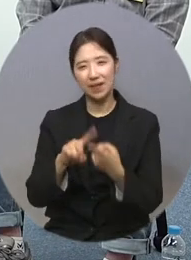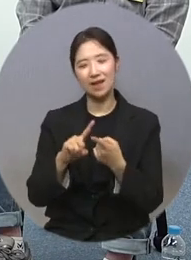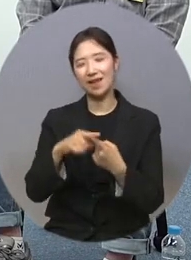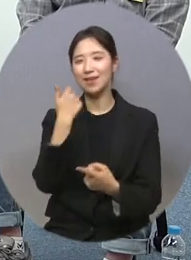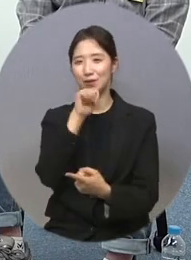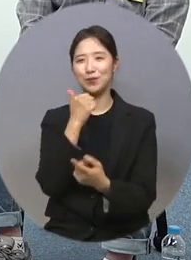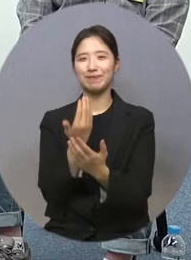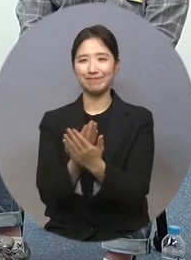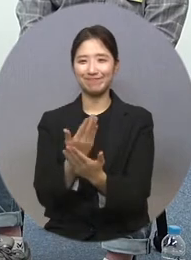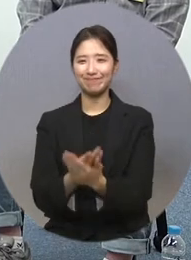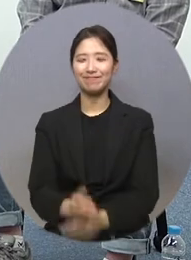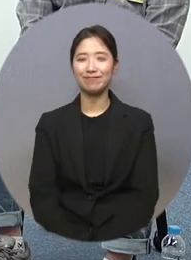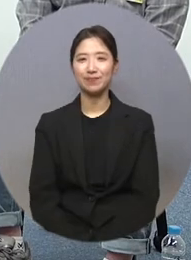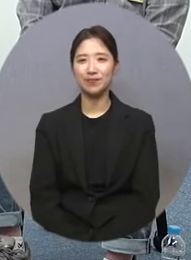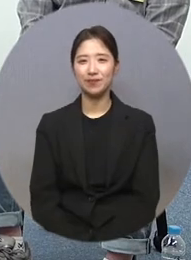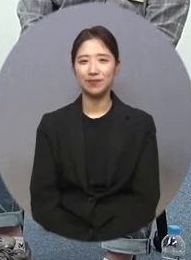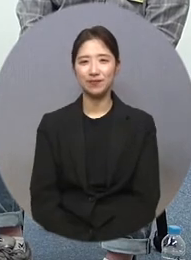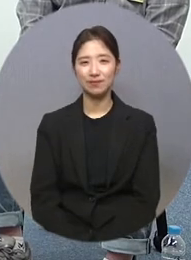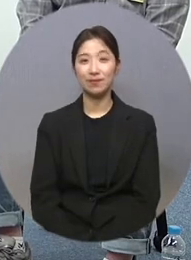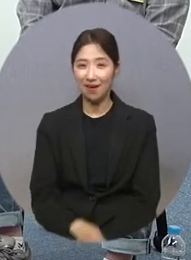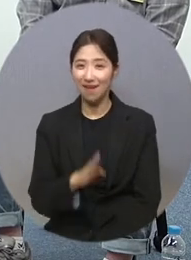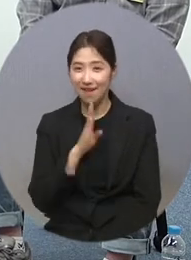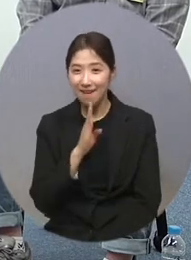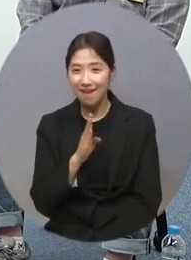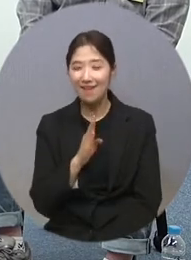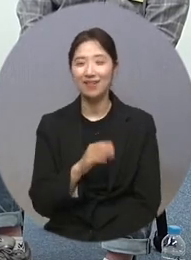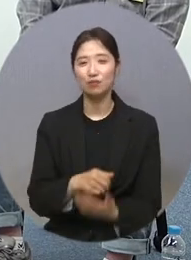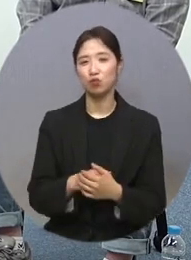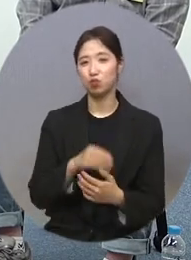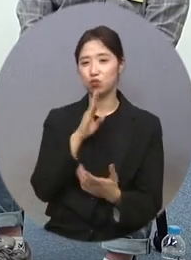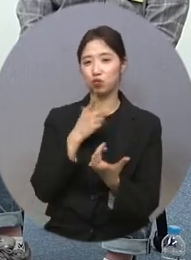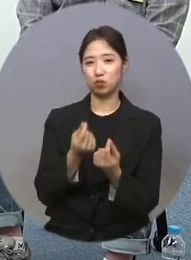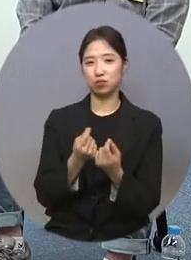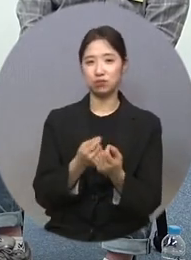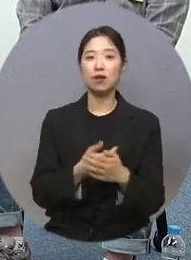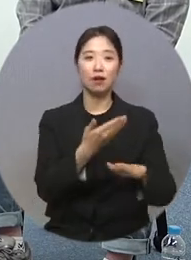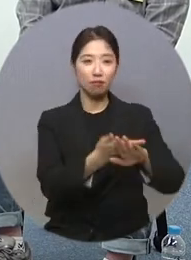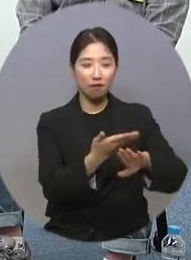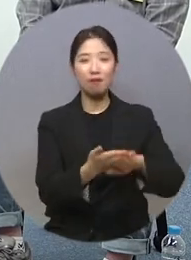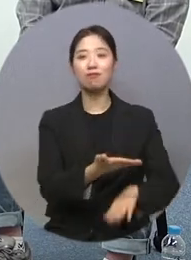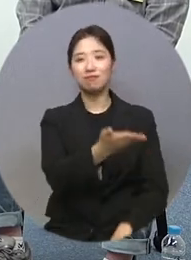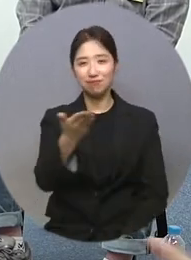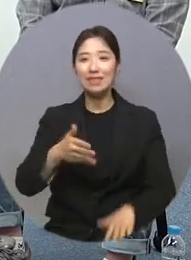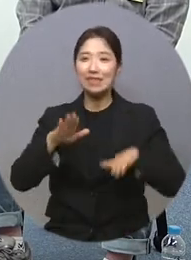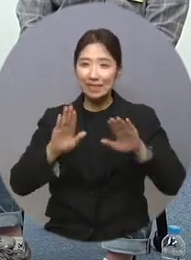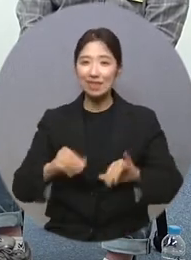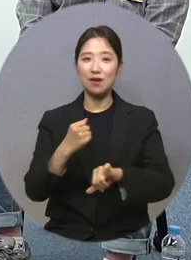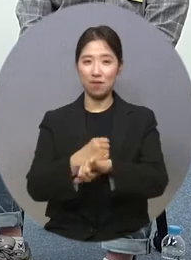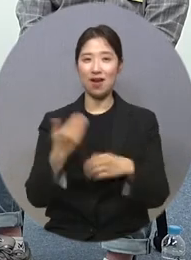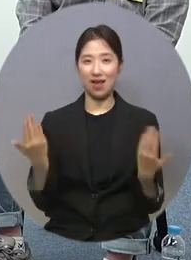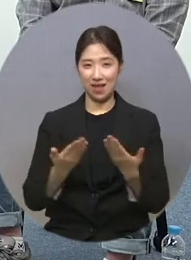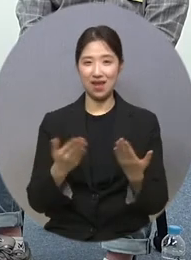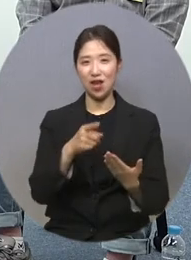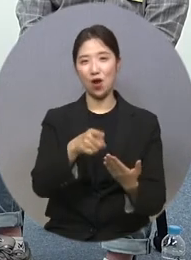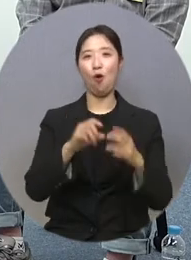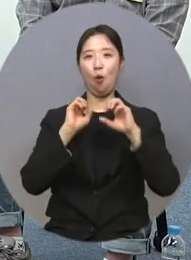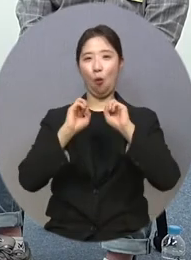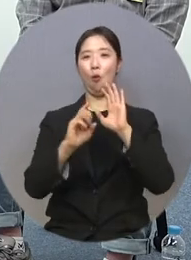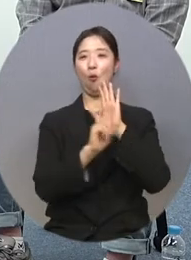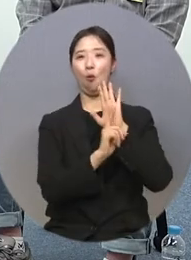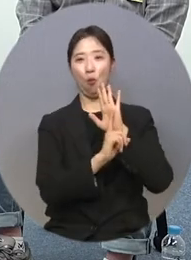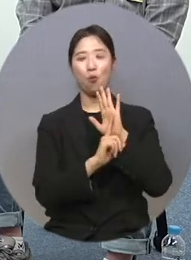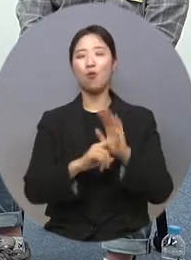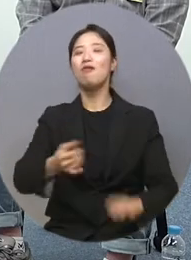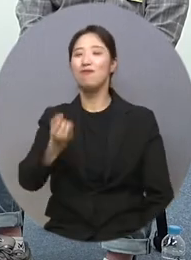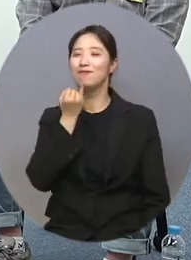기회에 소개해 주시면 좋을 것 같아요. 그렇게 해도 괜찮을까요? 그럼요. 아니 그럼 뭐 다른 분들도 지금 하시는 거 우리 하시는 거기도